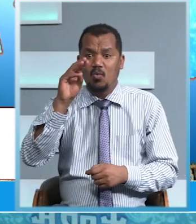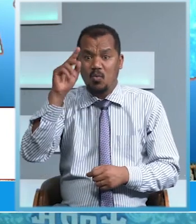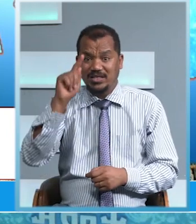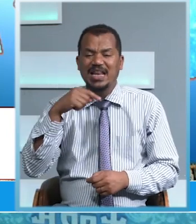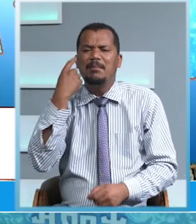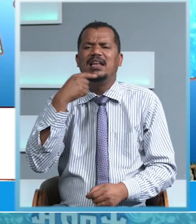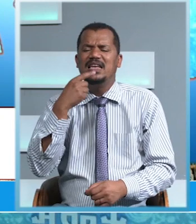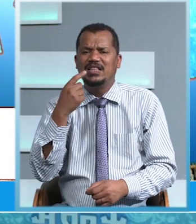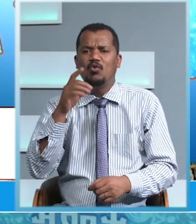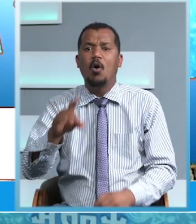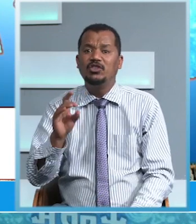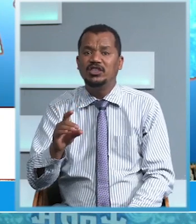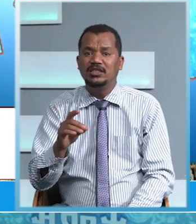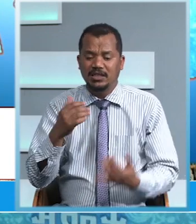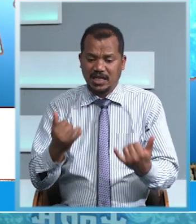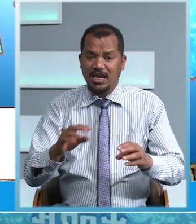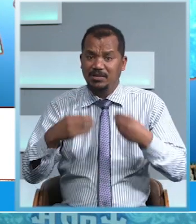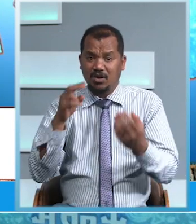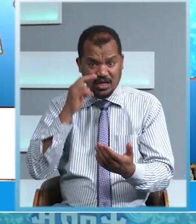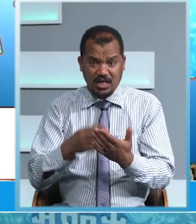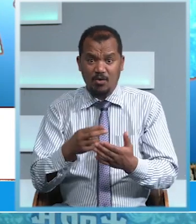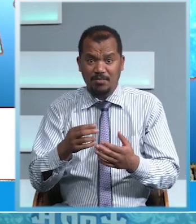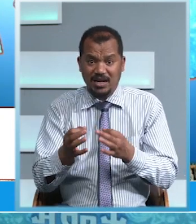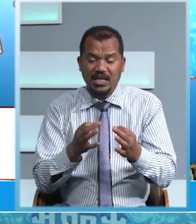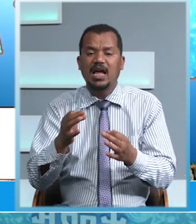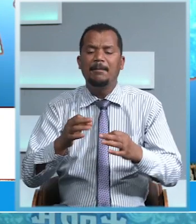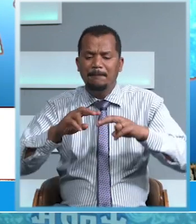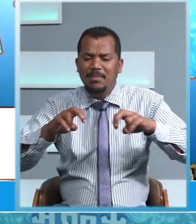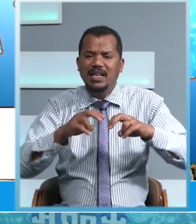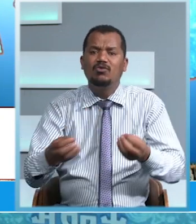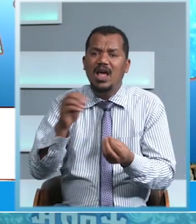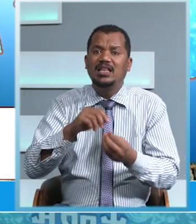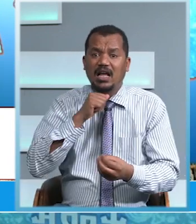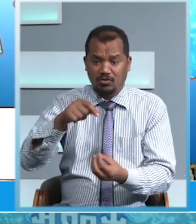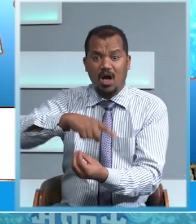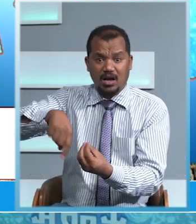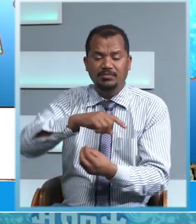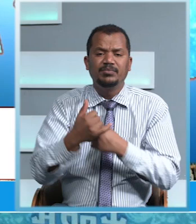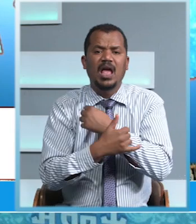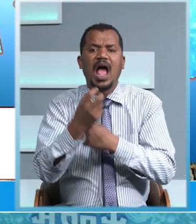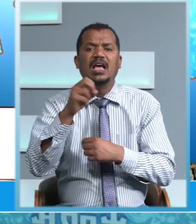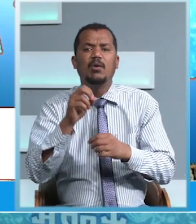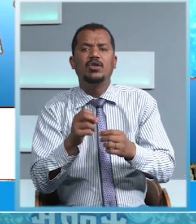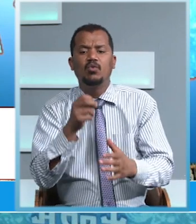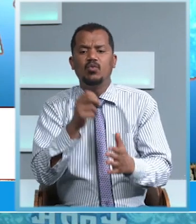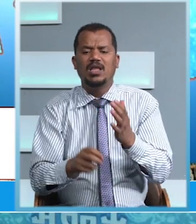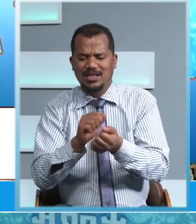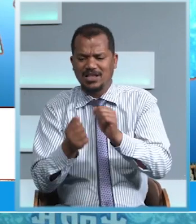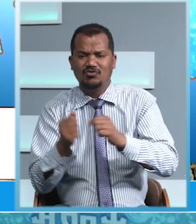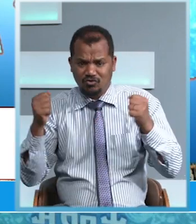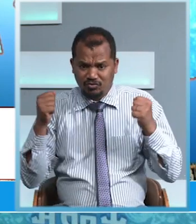የአስተዳደር ወሰንና የማንነት ጉዳዮች ኮሚሽን ዛሬ በሰጠው ጋዜጣዊ መግለጫ በጥናቱ ያልተካተቱ አካባቢዎች ሀገራዊ